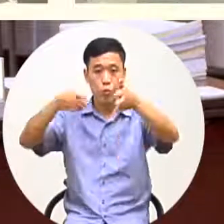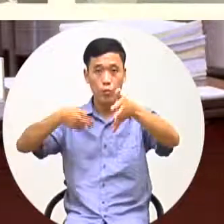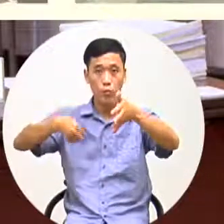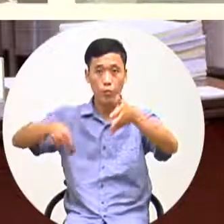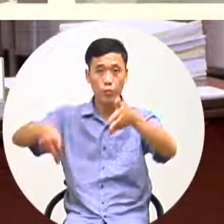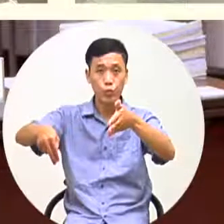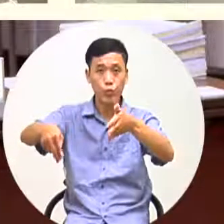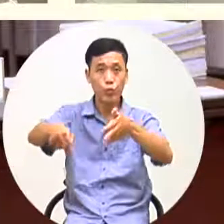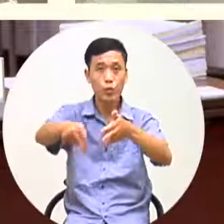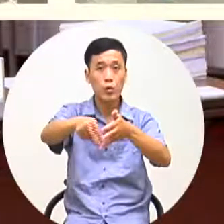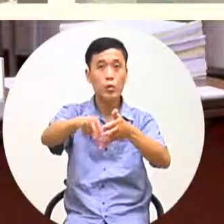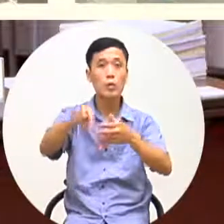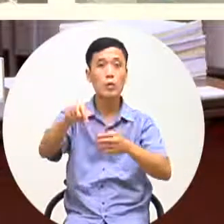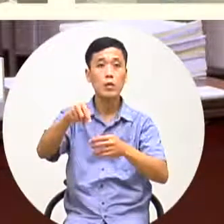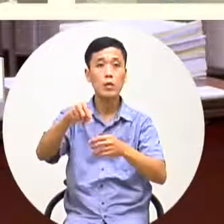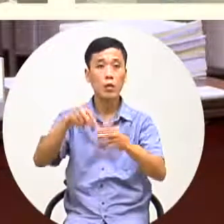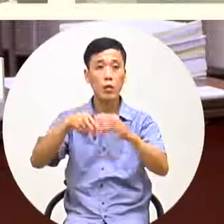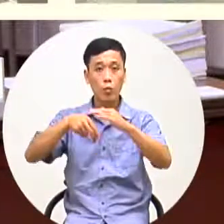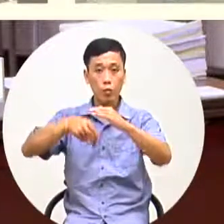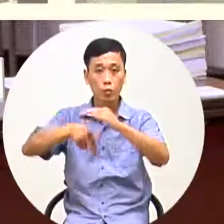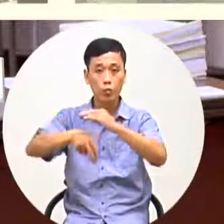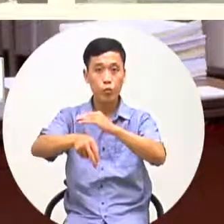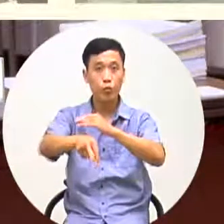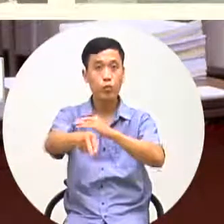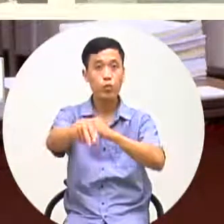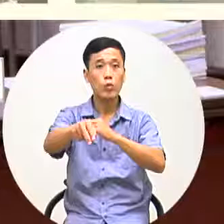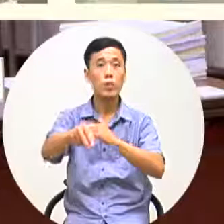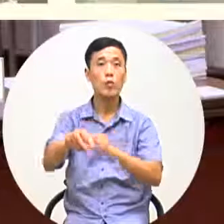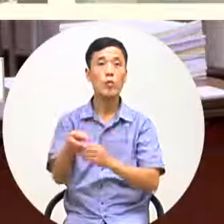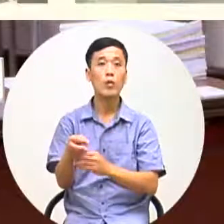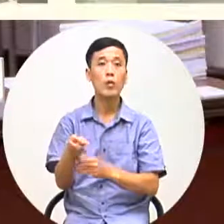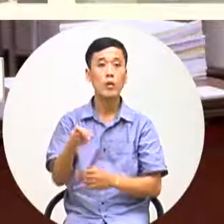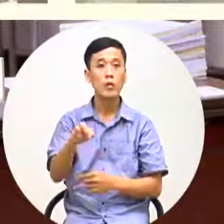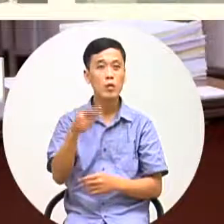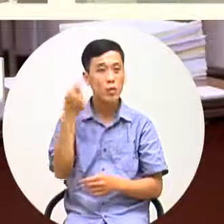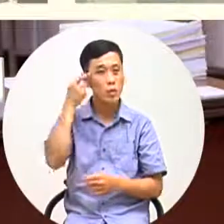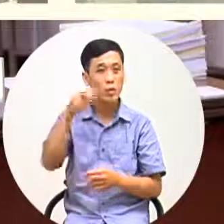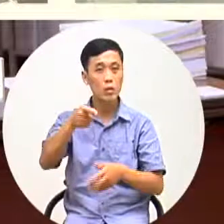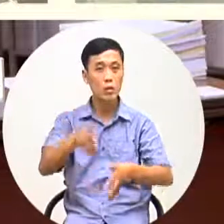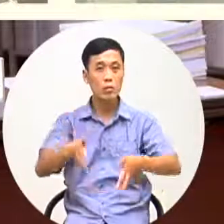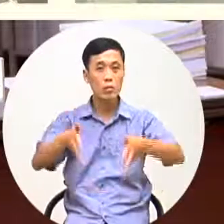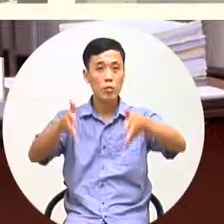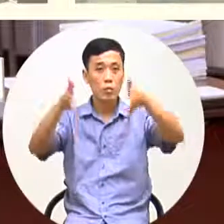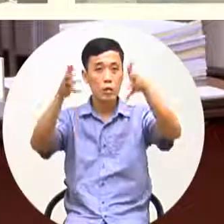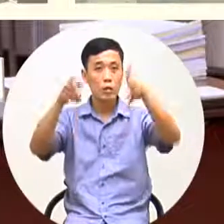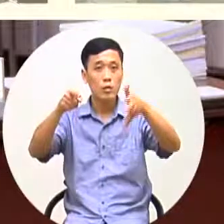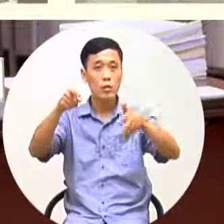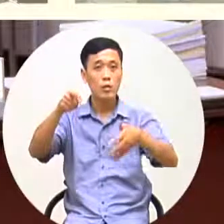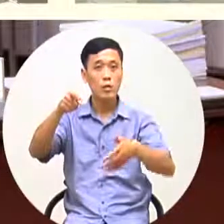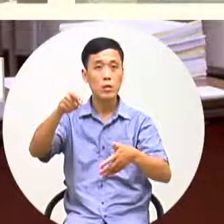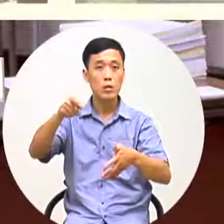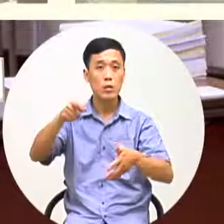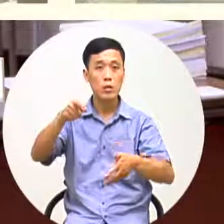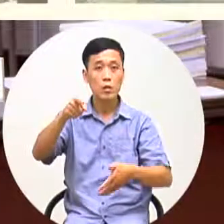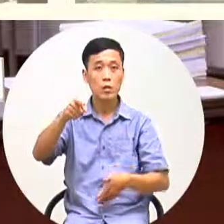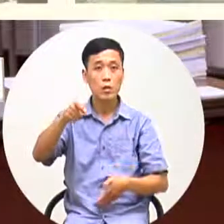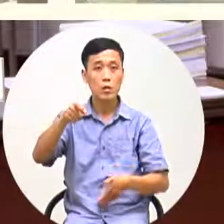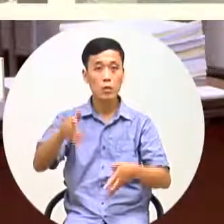啊。哦，啊，你靠讲一间厝，这公务，这。伊这栋甲彼栋点点